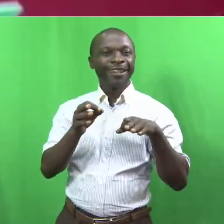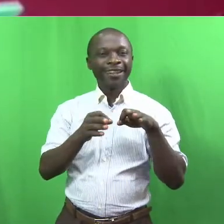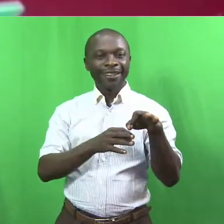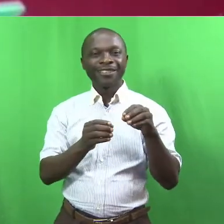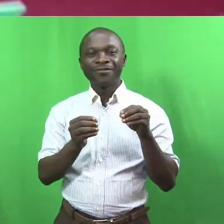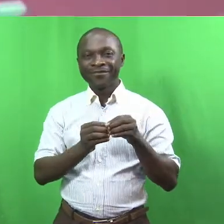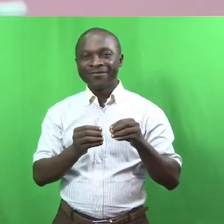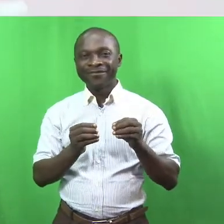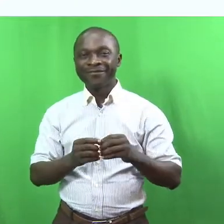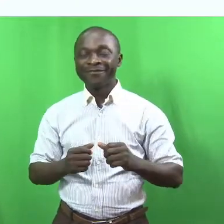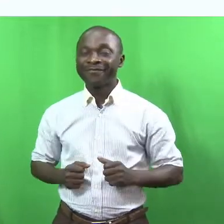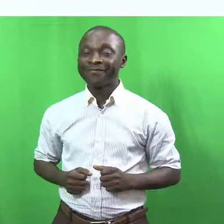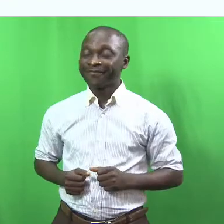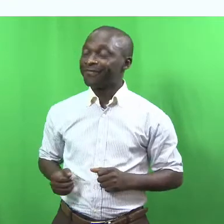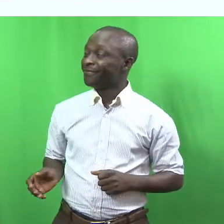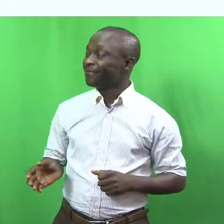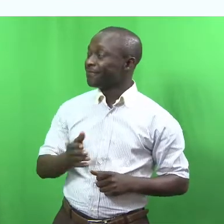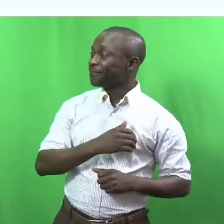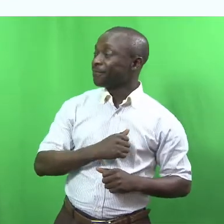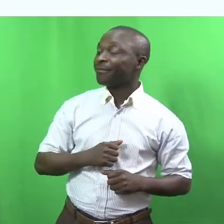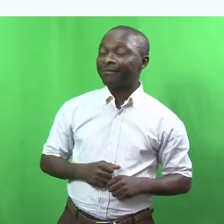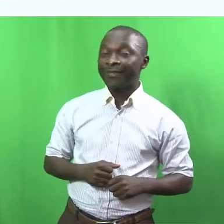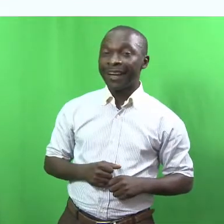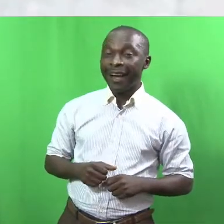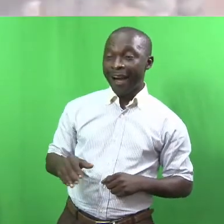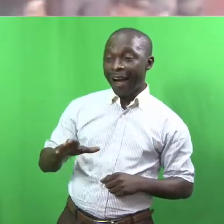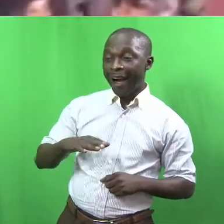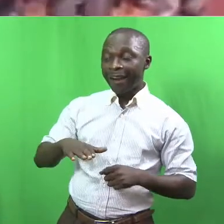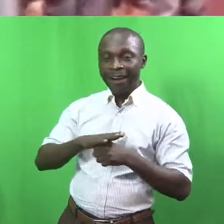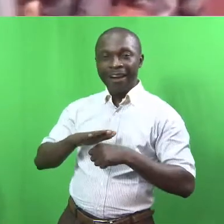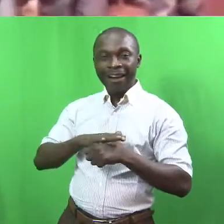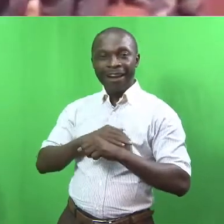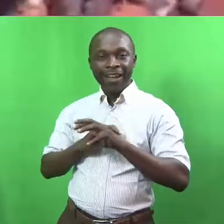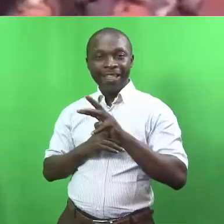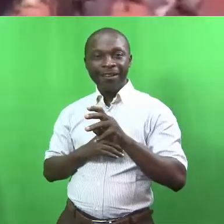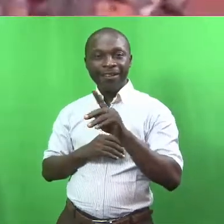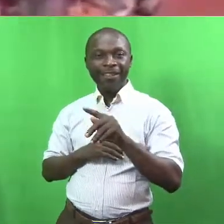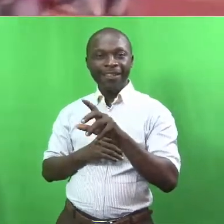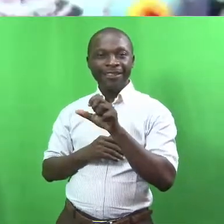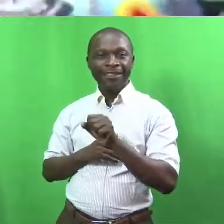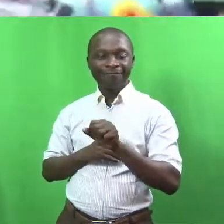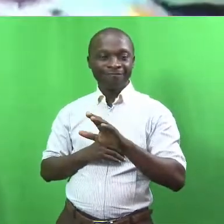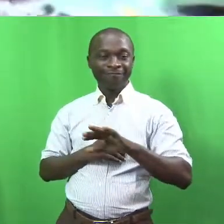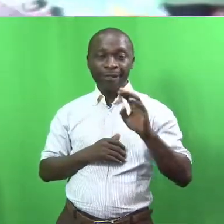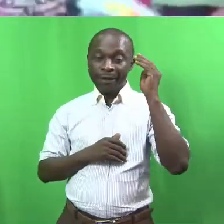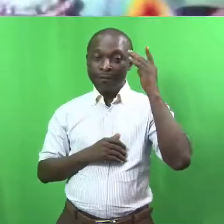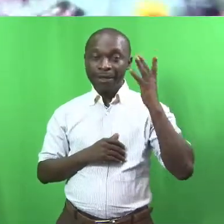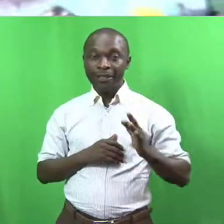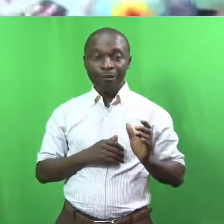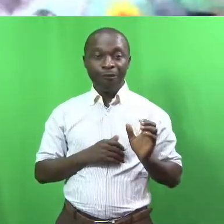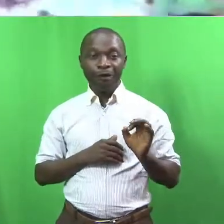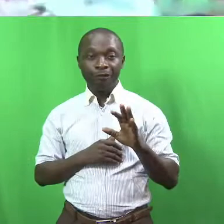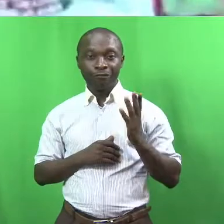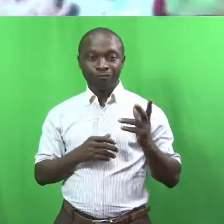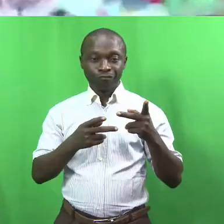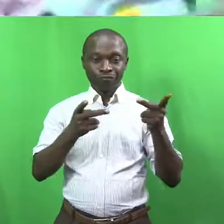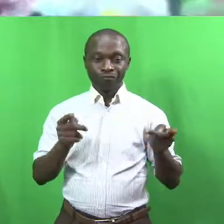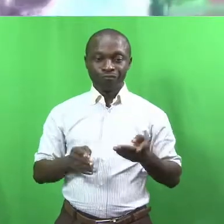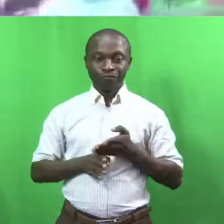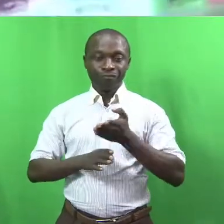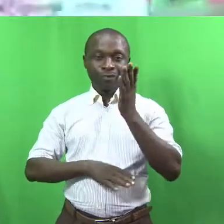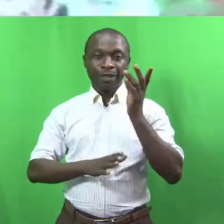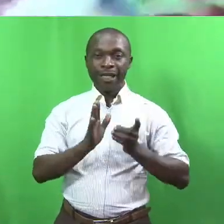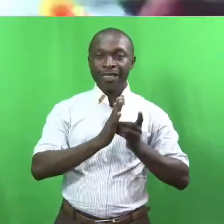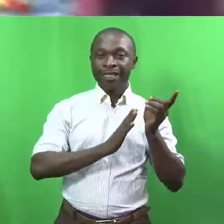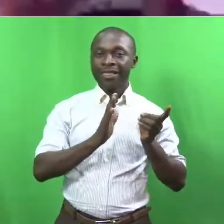ce journal. En visite de travail dans la région de l'Ouest Cameroun, Célestine Kétia-Courtez, ministre de l'Habitat et du